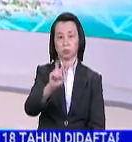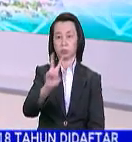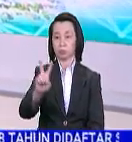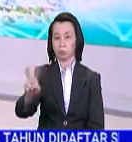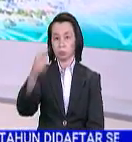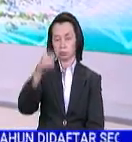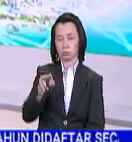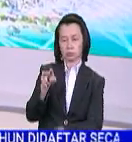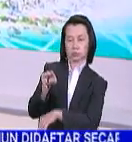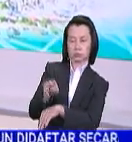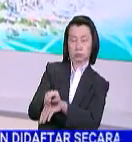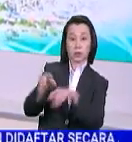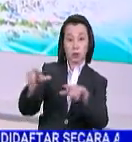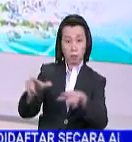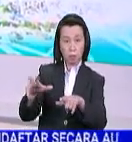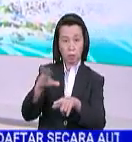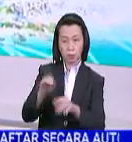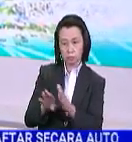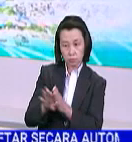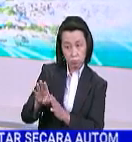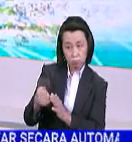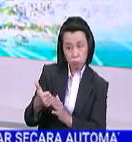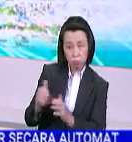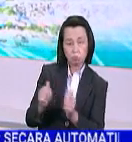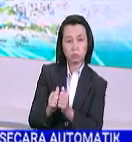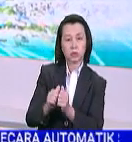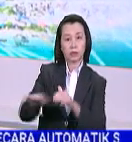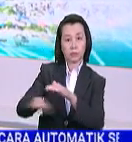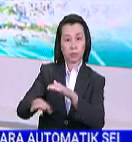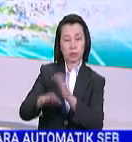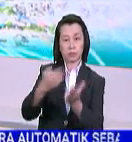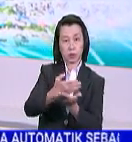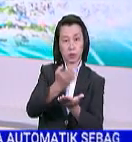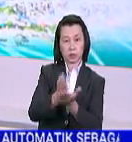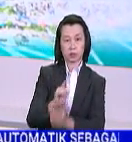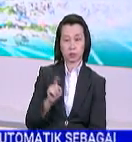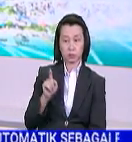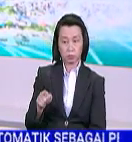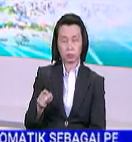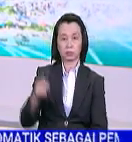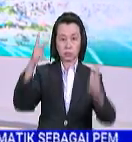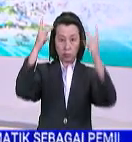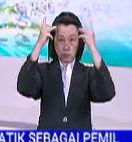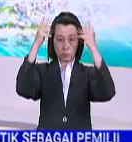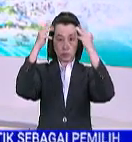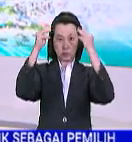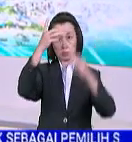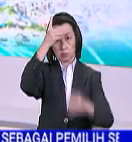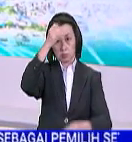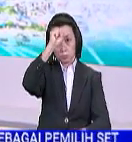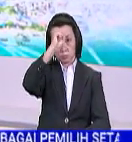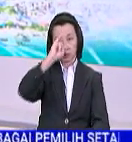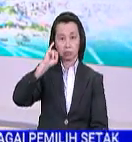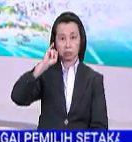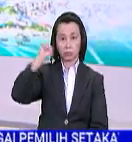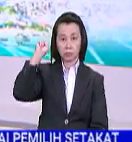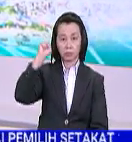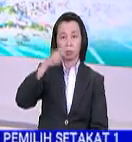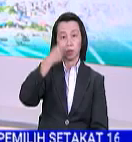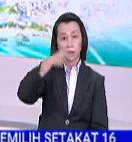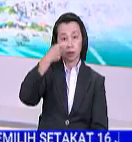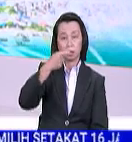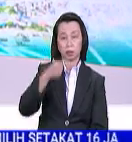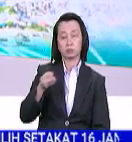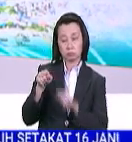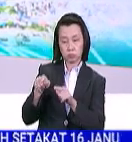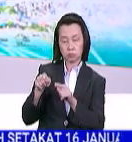untuk memantau pelaksanaan dan prestasi Initiative di bawah budget berkenaan Perdana Menteri Datuk Seri Ismail Sabri aku berkata